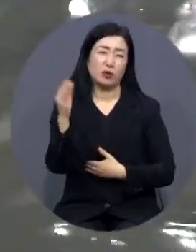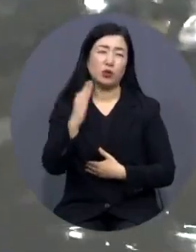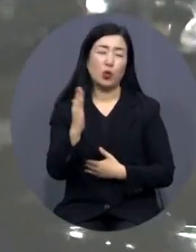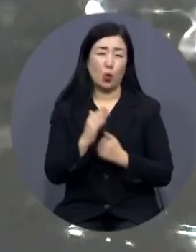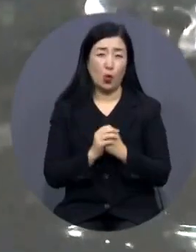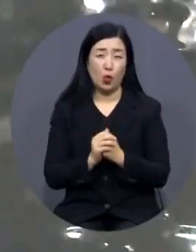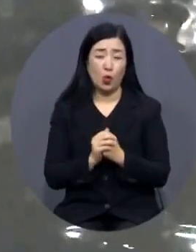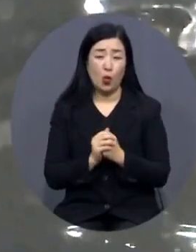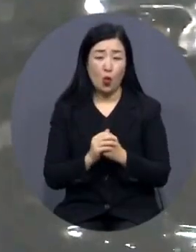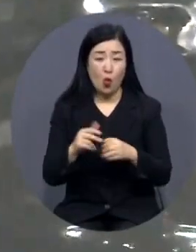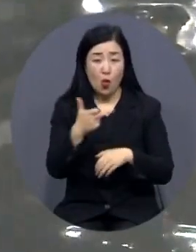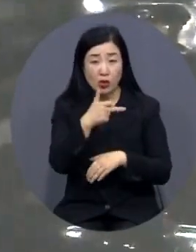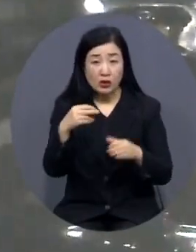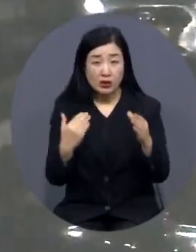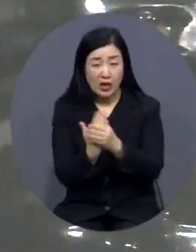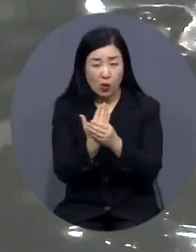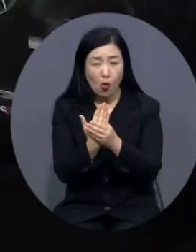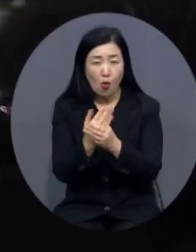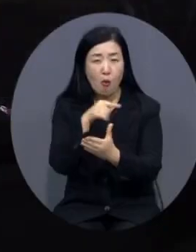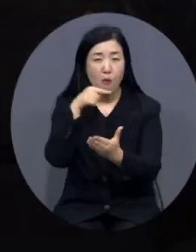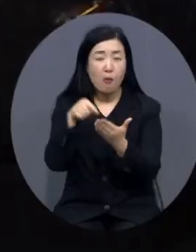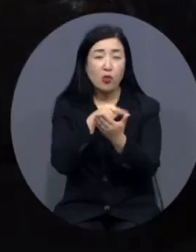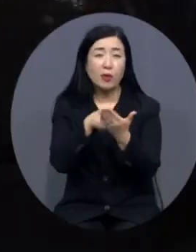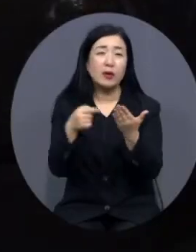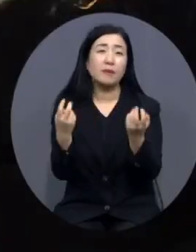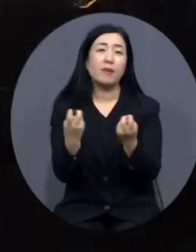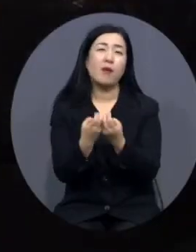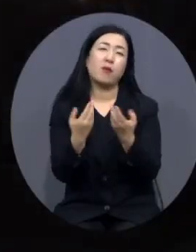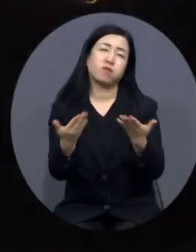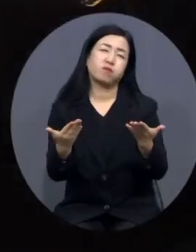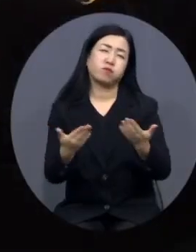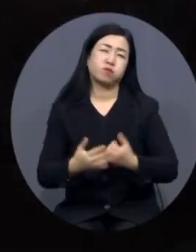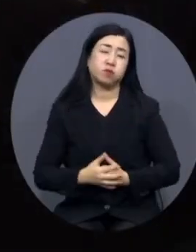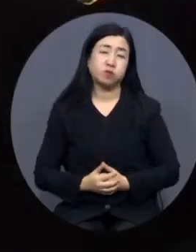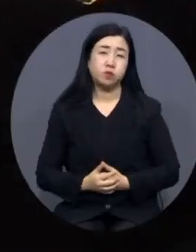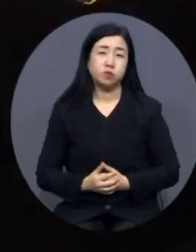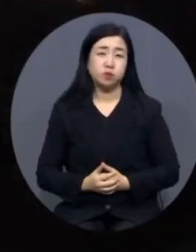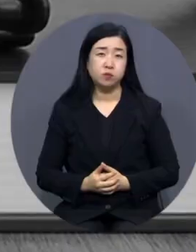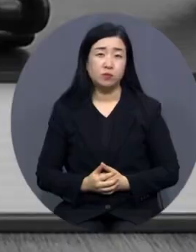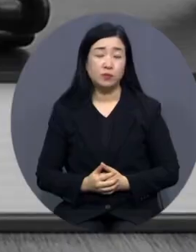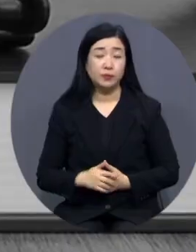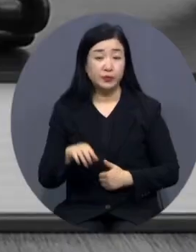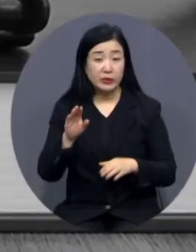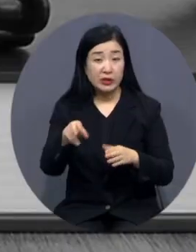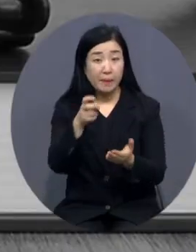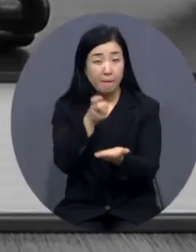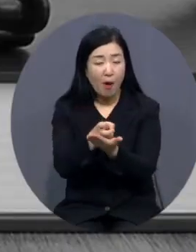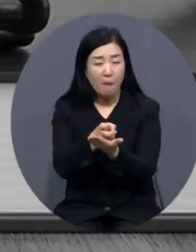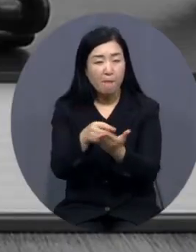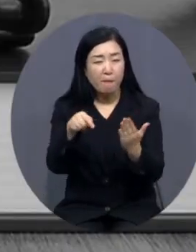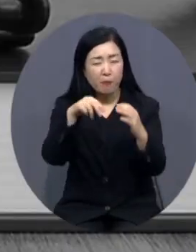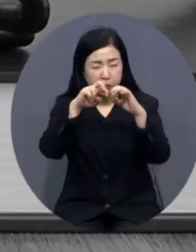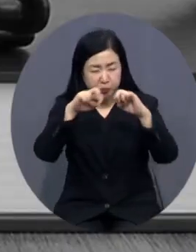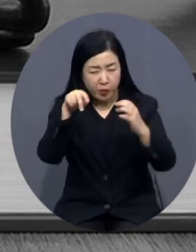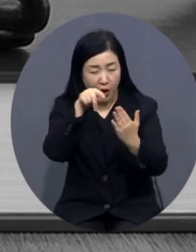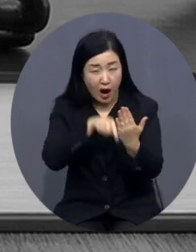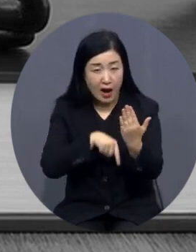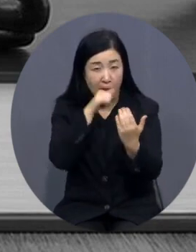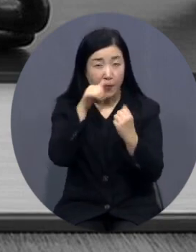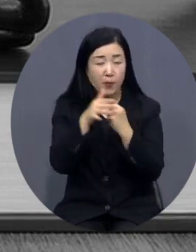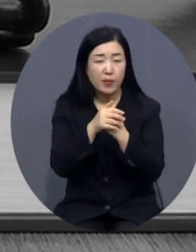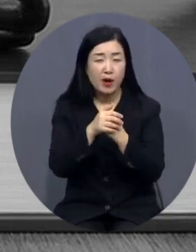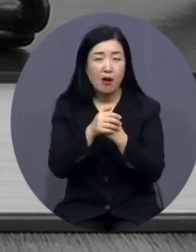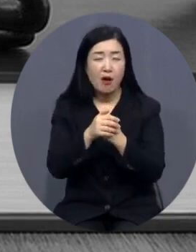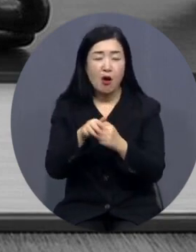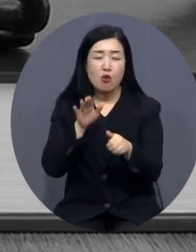대형 사고를 막은 시민들이 보상을 받을 방법은 사실상 없습니다. 현행법상 구조 행위를 하다 피해를 입은